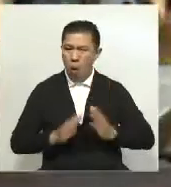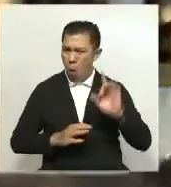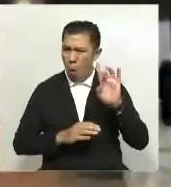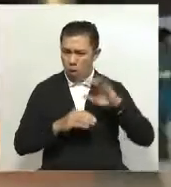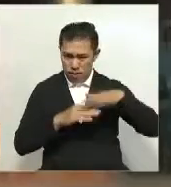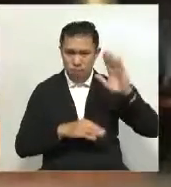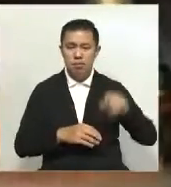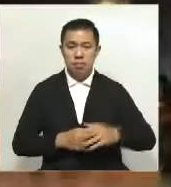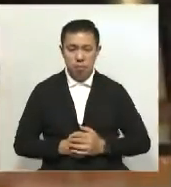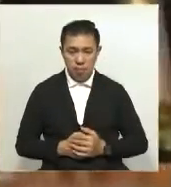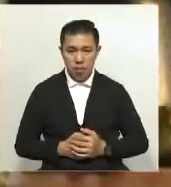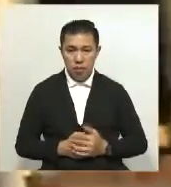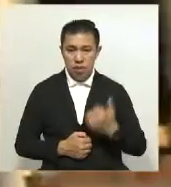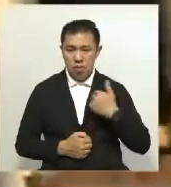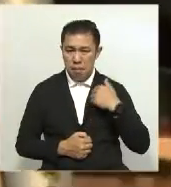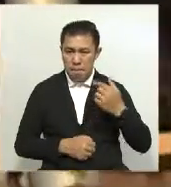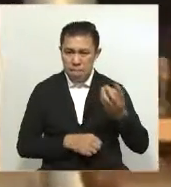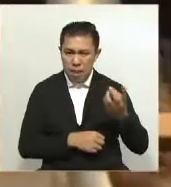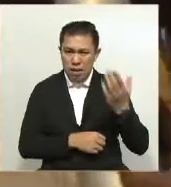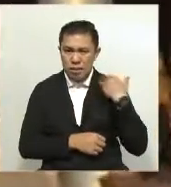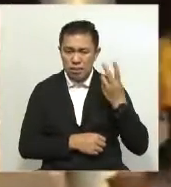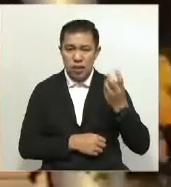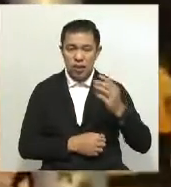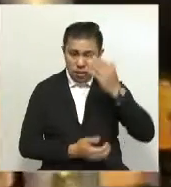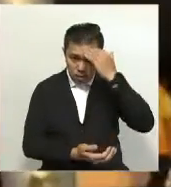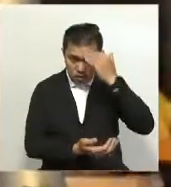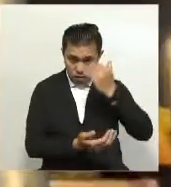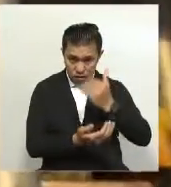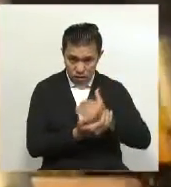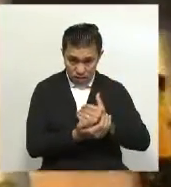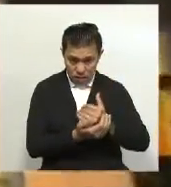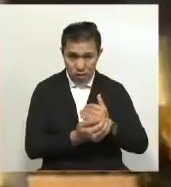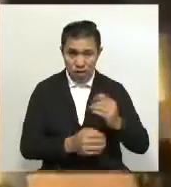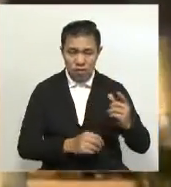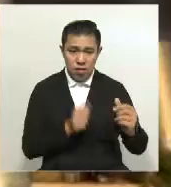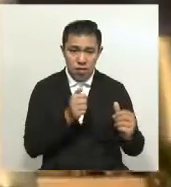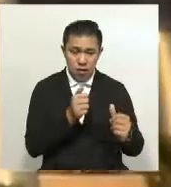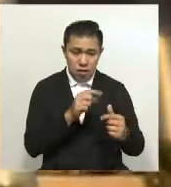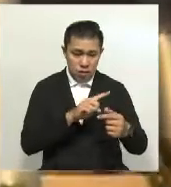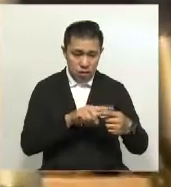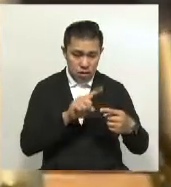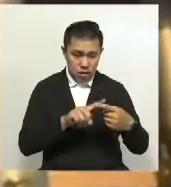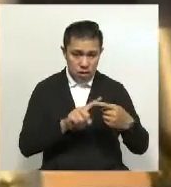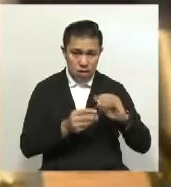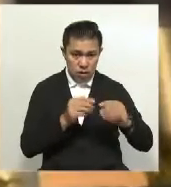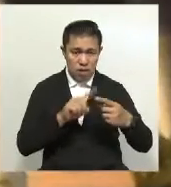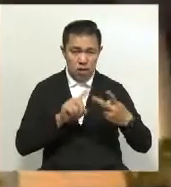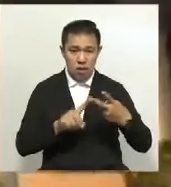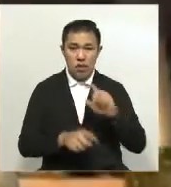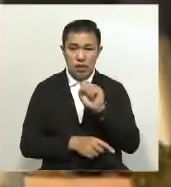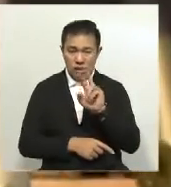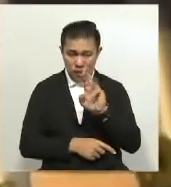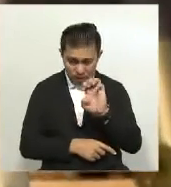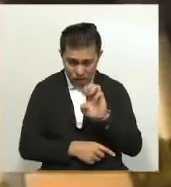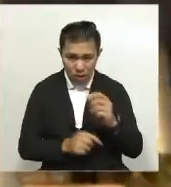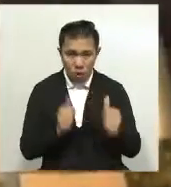นอกจากนั้นแล้วค่ะเมื่อสักครู่ที่ผ่านมาทางด้านของพลตำรวจเอกเฉลิมเกียรติศรีวรคารพลตำรวจเอกศรีวรารังสิพรามน